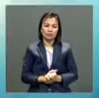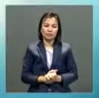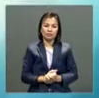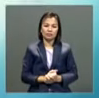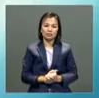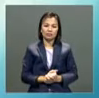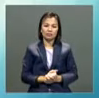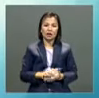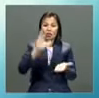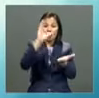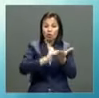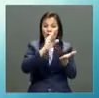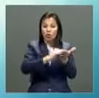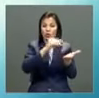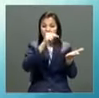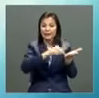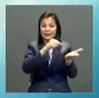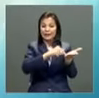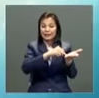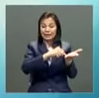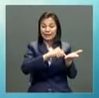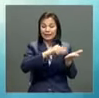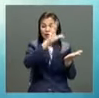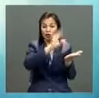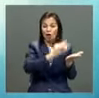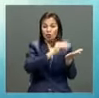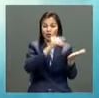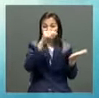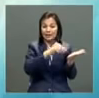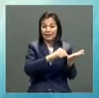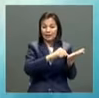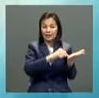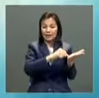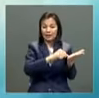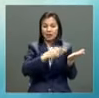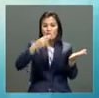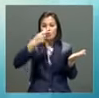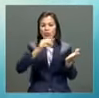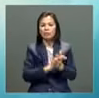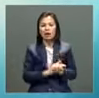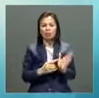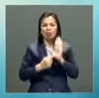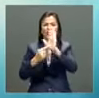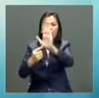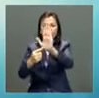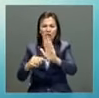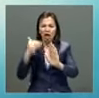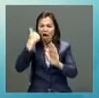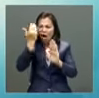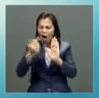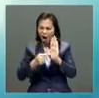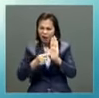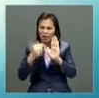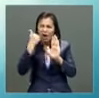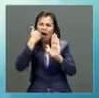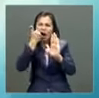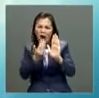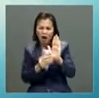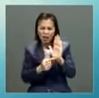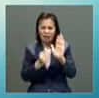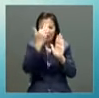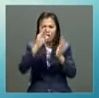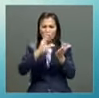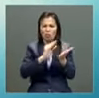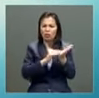เอาตัวเลขนี้มาเพื่อที่จะในภาษาบ้านๆอะไรทั้งหลายโอ้คุณหมอมาประจานหรือเปล่ามาทำให้เขารู้สึก